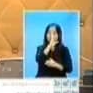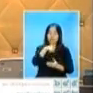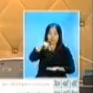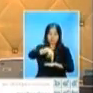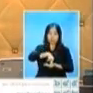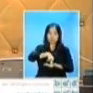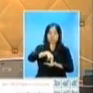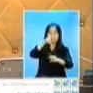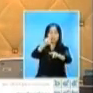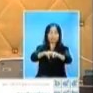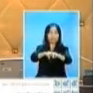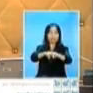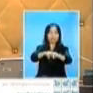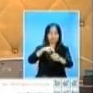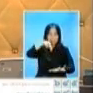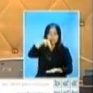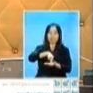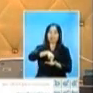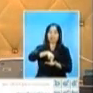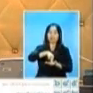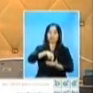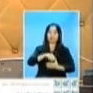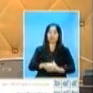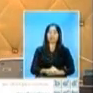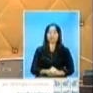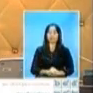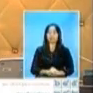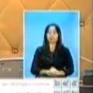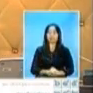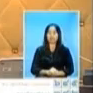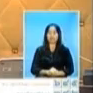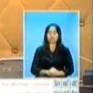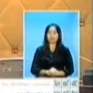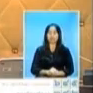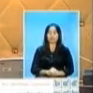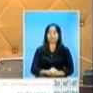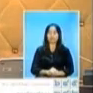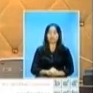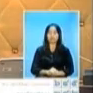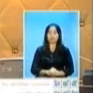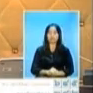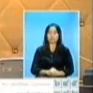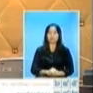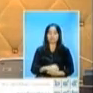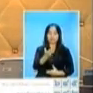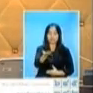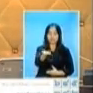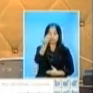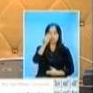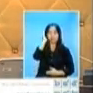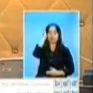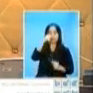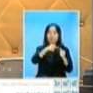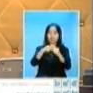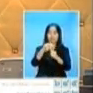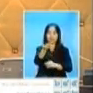เนี่ยลำบากมากที่จะเดินต่อคือประธานเนี่ยควรจะเป็นคนอำนวยการประชุมให้ไหลลื่นถูกไหมฮะแต่ประธานเนี่ยกลับกลาย